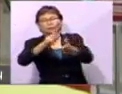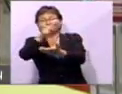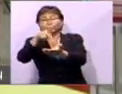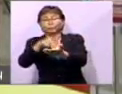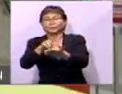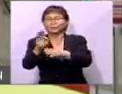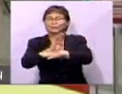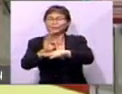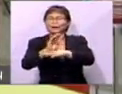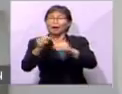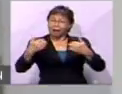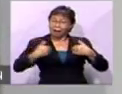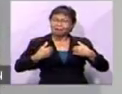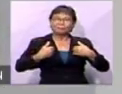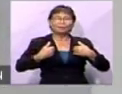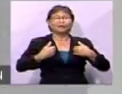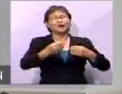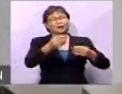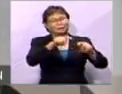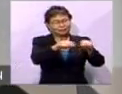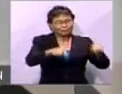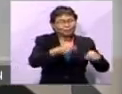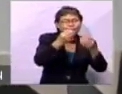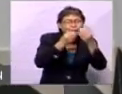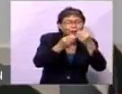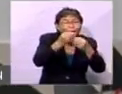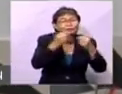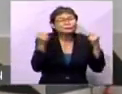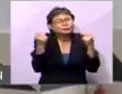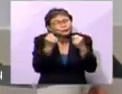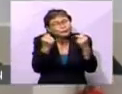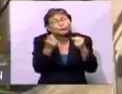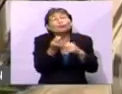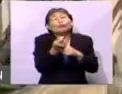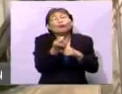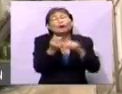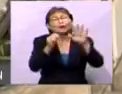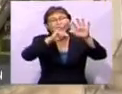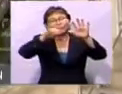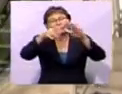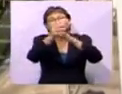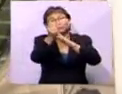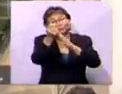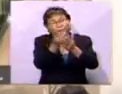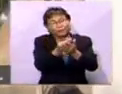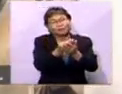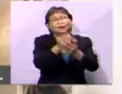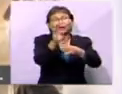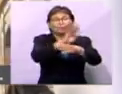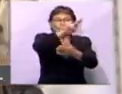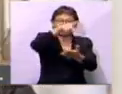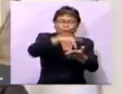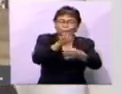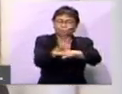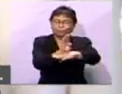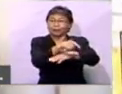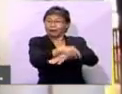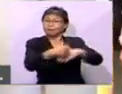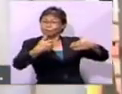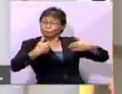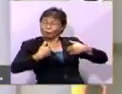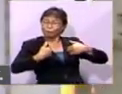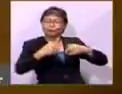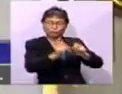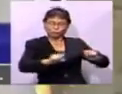ini, lengkap dengan medan seleranya berhawa dingin. Dengan kos RM5 juta, pusat perniagaan ini turut dilengkapi